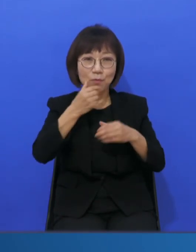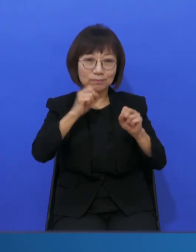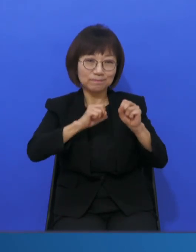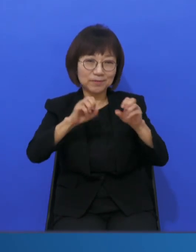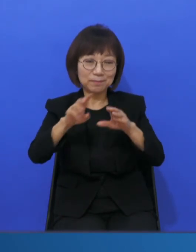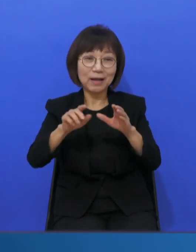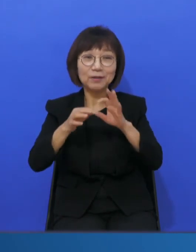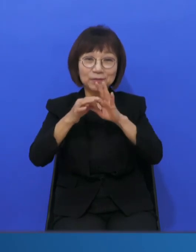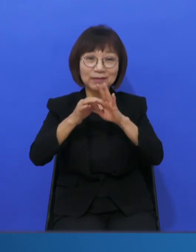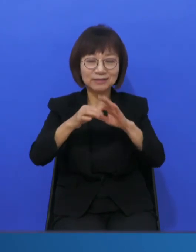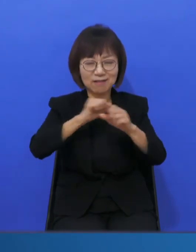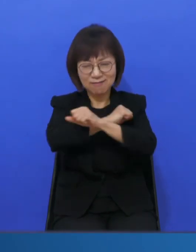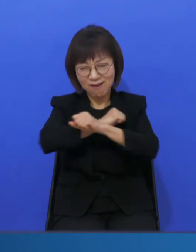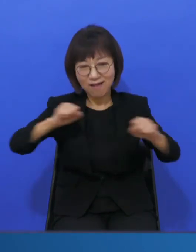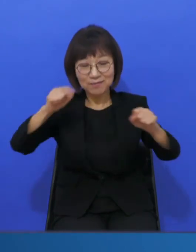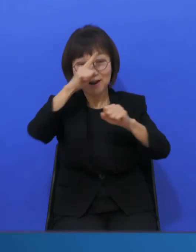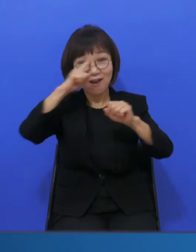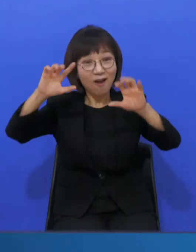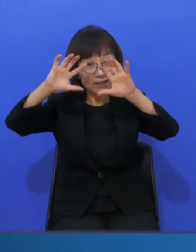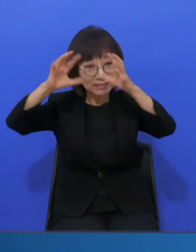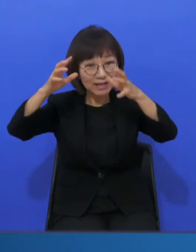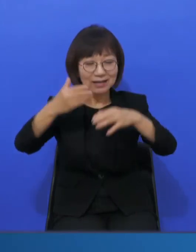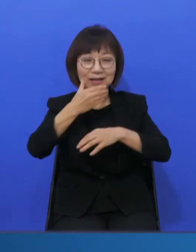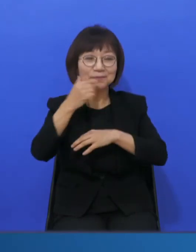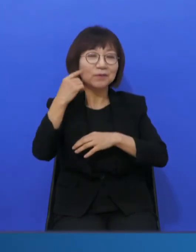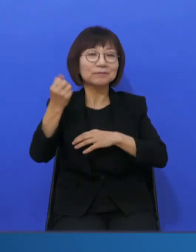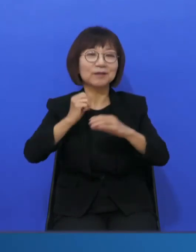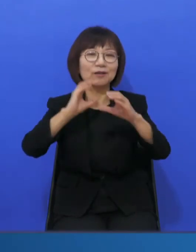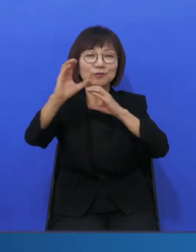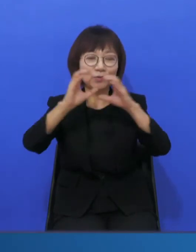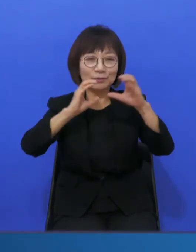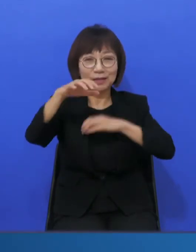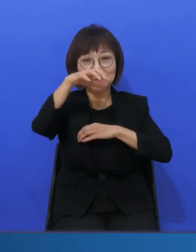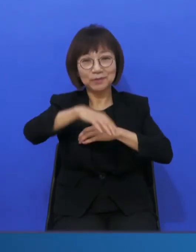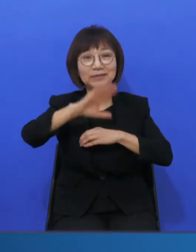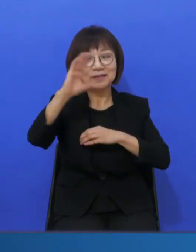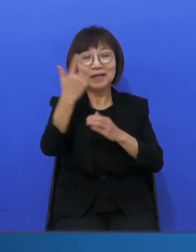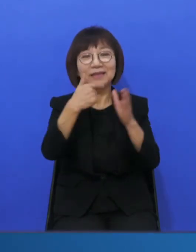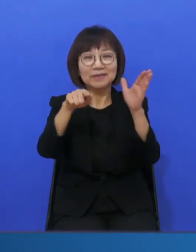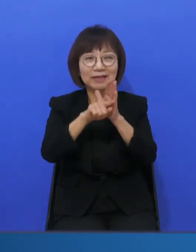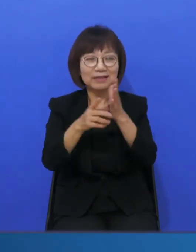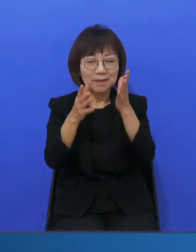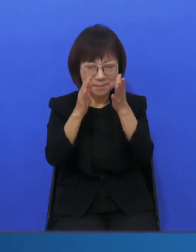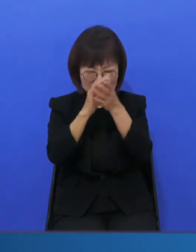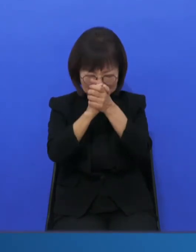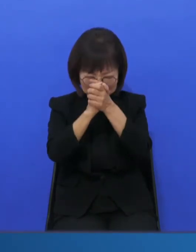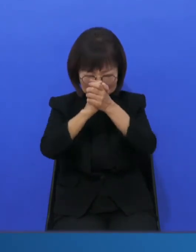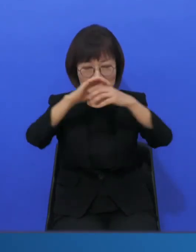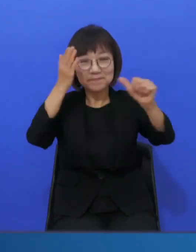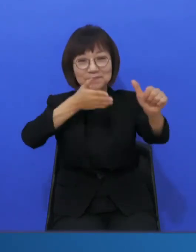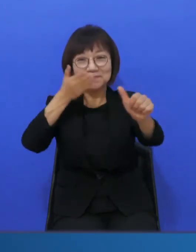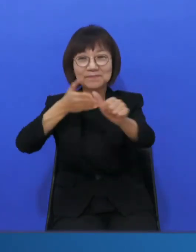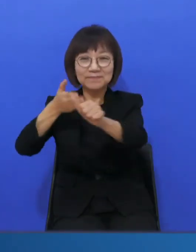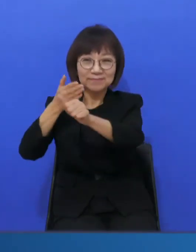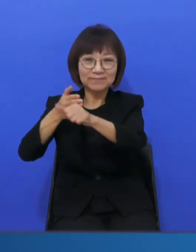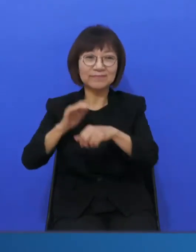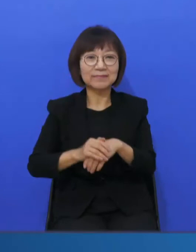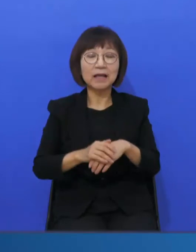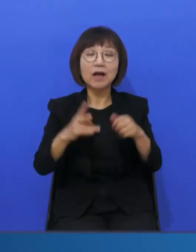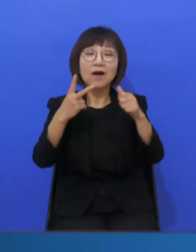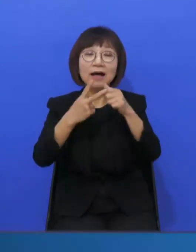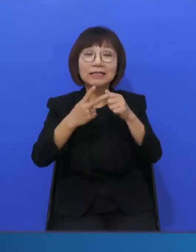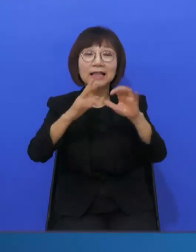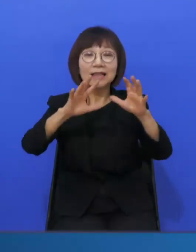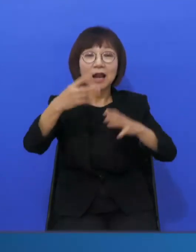넓은 러시아가 선교사님들을 통해 복음으로 소통되는 현장이 될 수 있도록 많은 기도 부탁드립니다. 두 번째